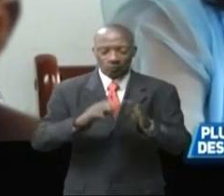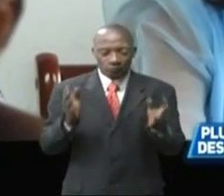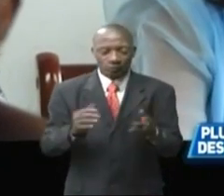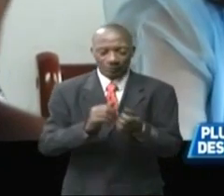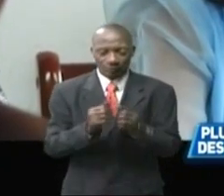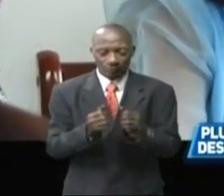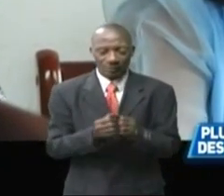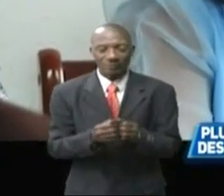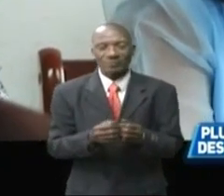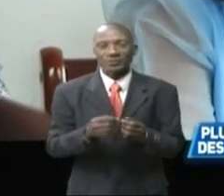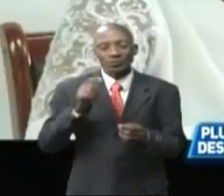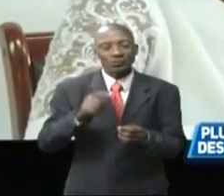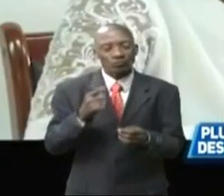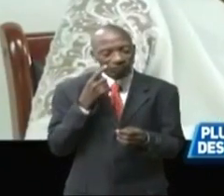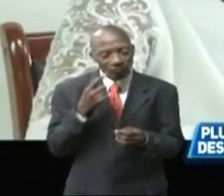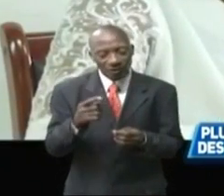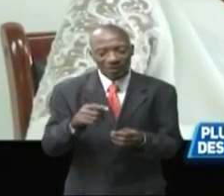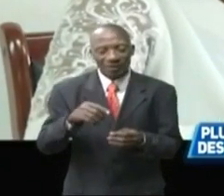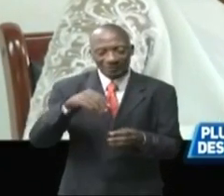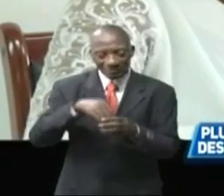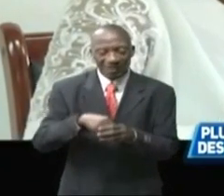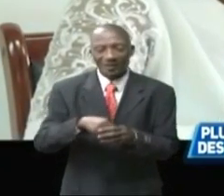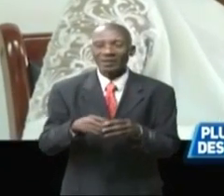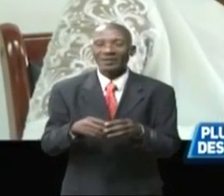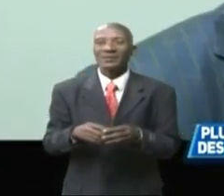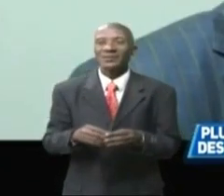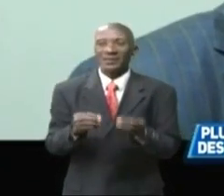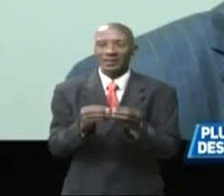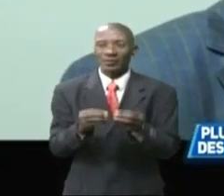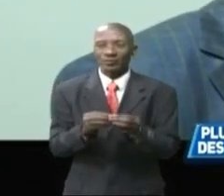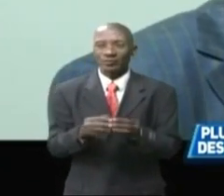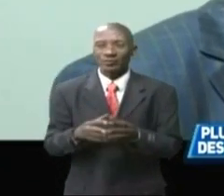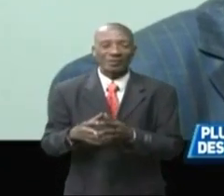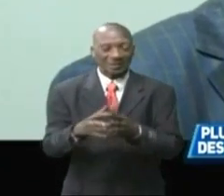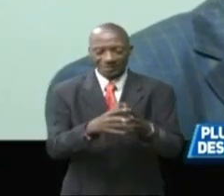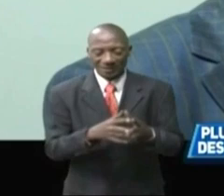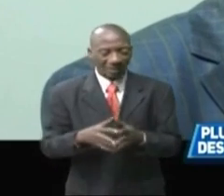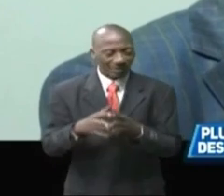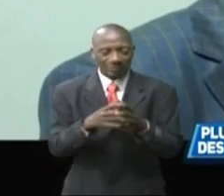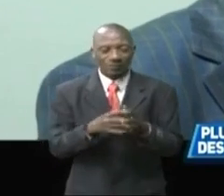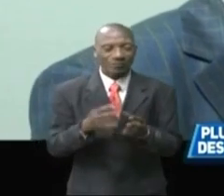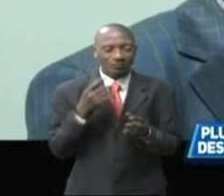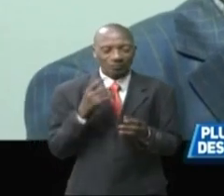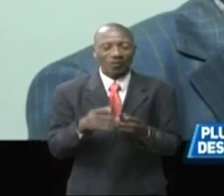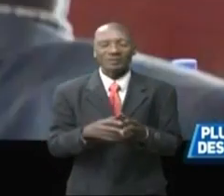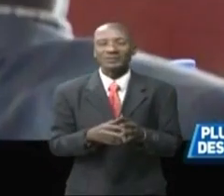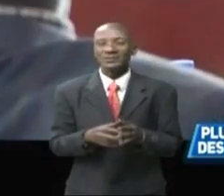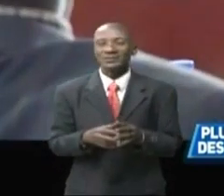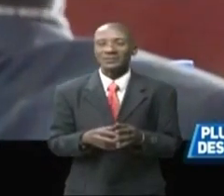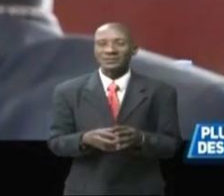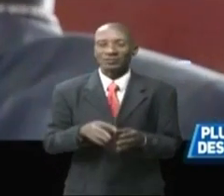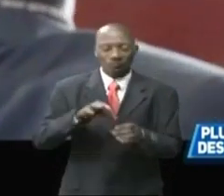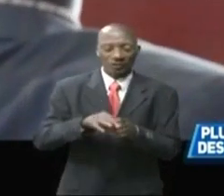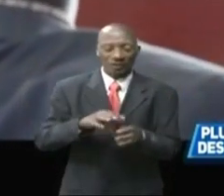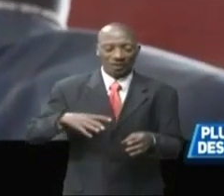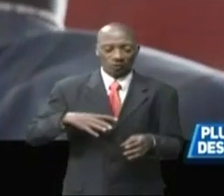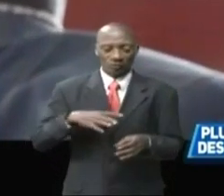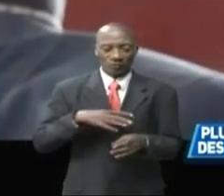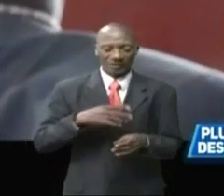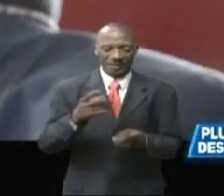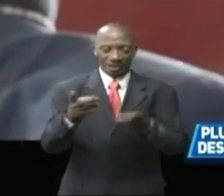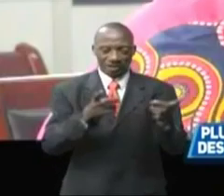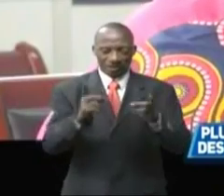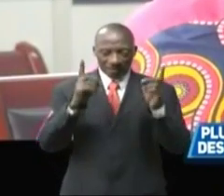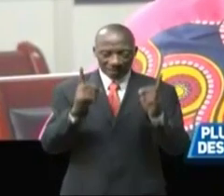projet de renforcement des capacités et nous sommes à l'étape où on met en place un comité de pilotage. Une fois mis en